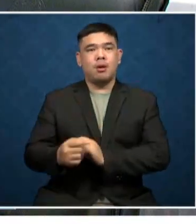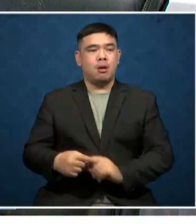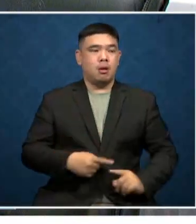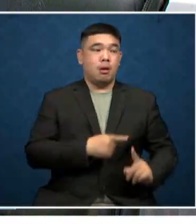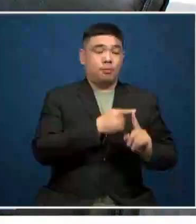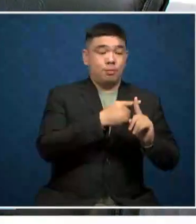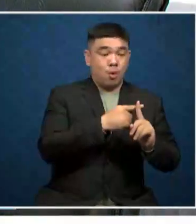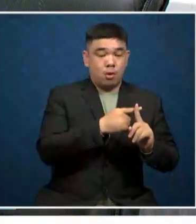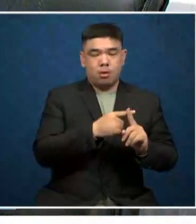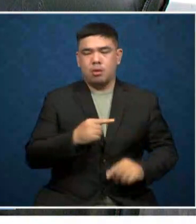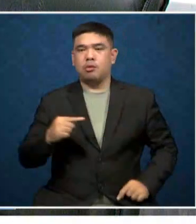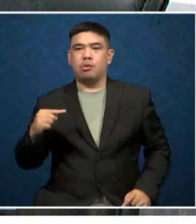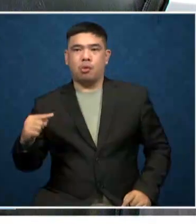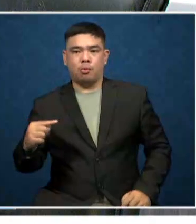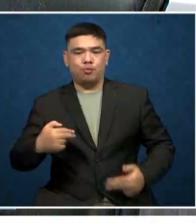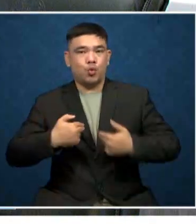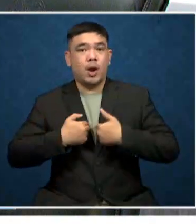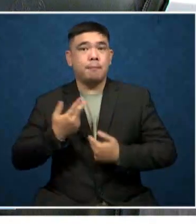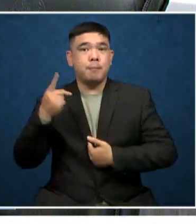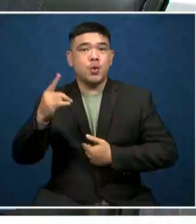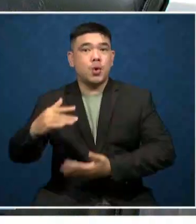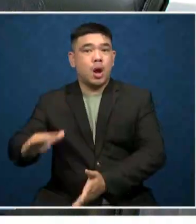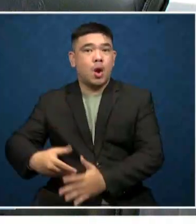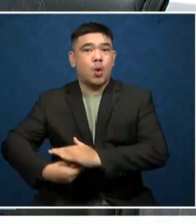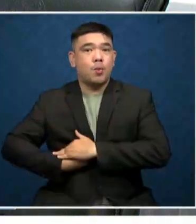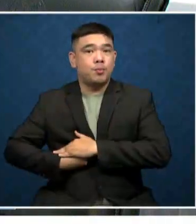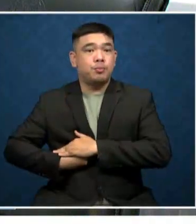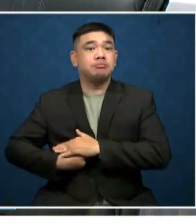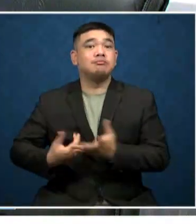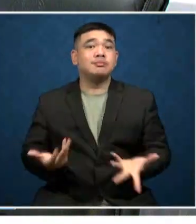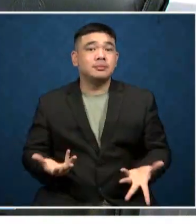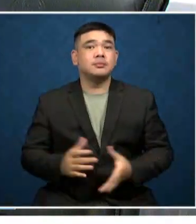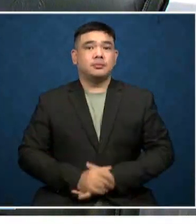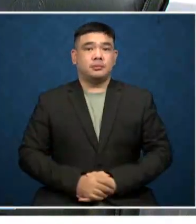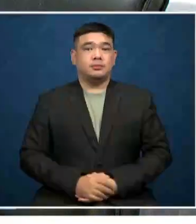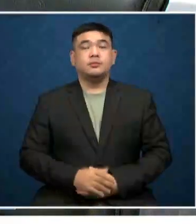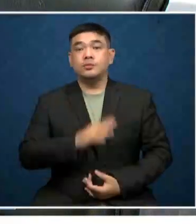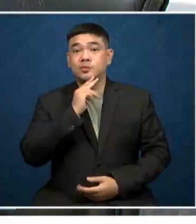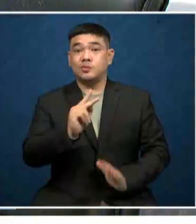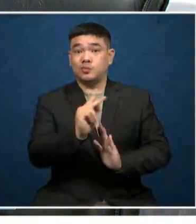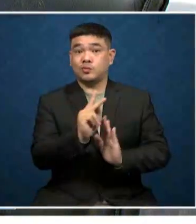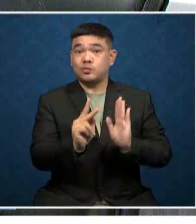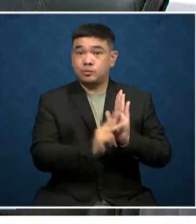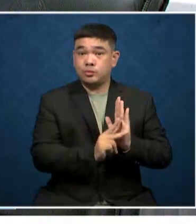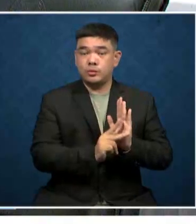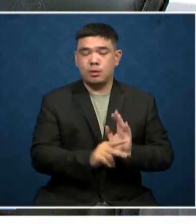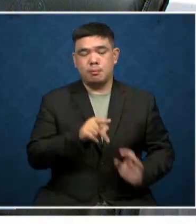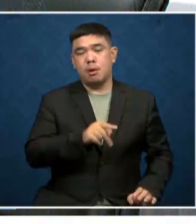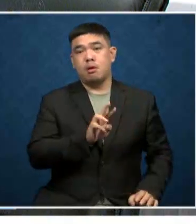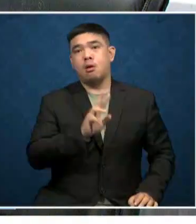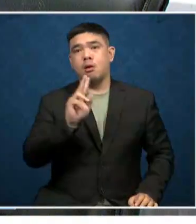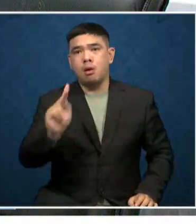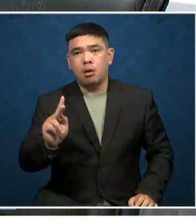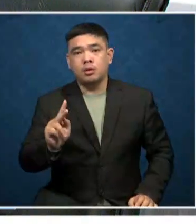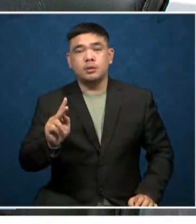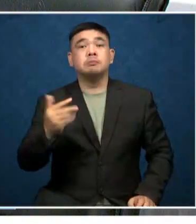บวกกับส่วนตนแต่เป็นลบในทางสาธารณะแล้วกฎหมายที่หรือพระ